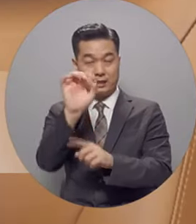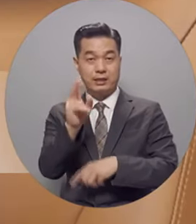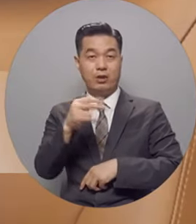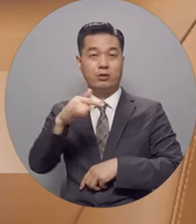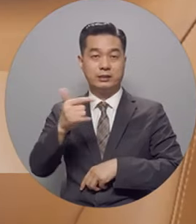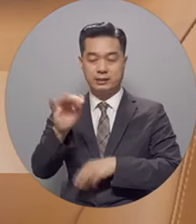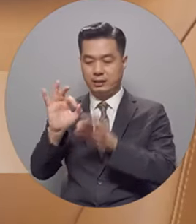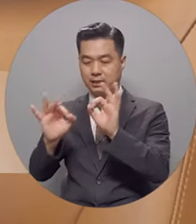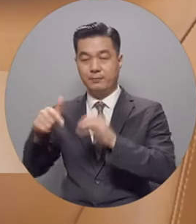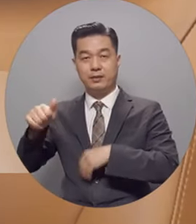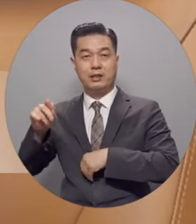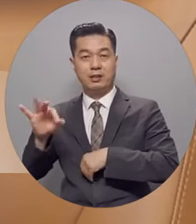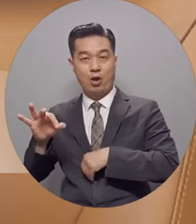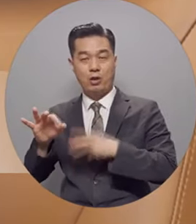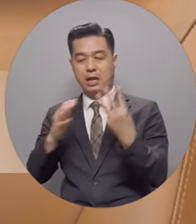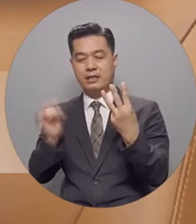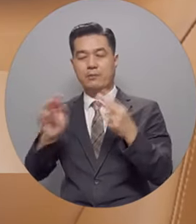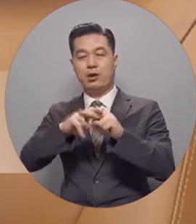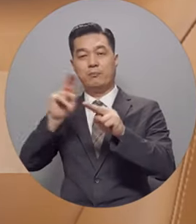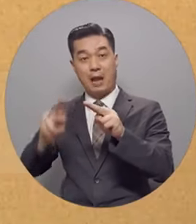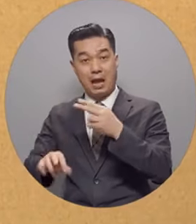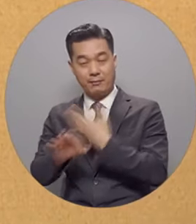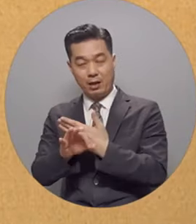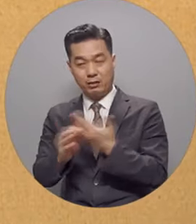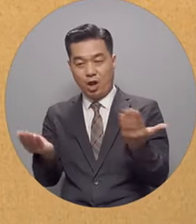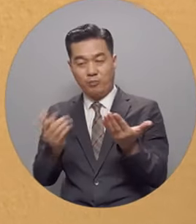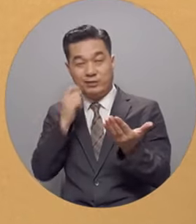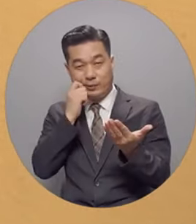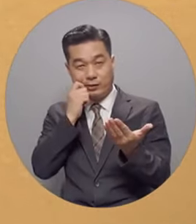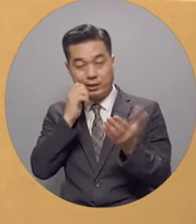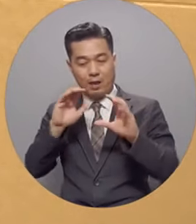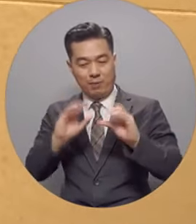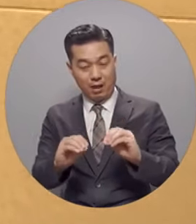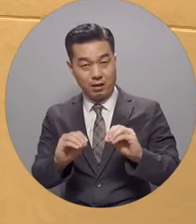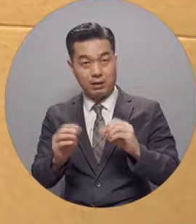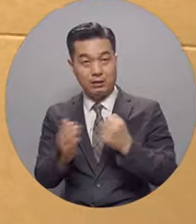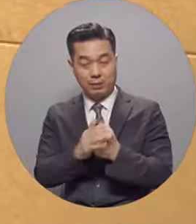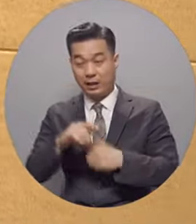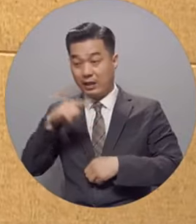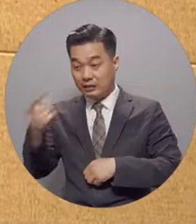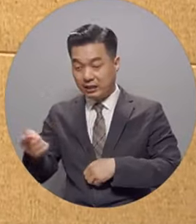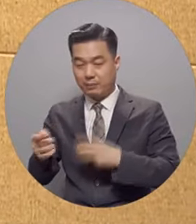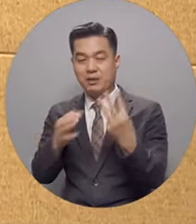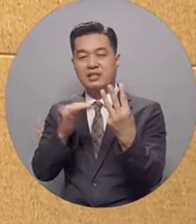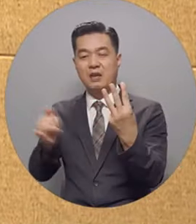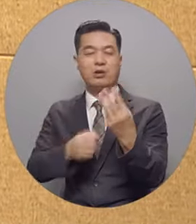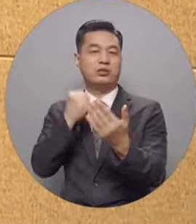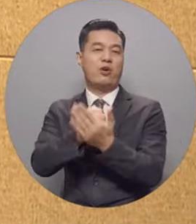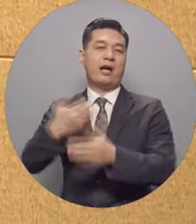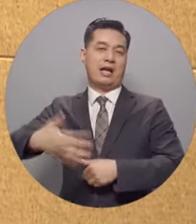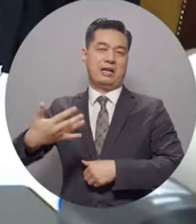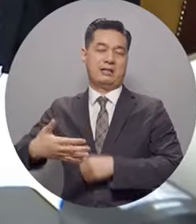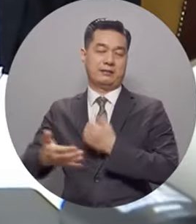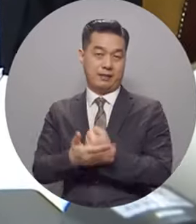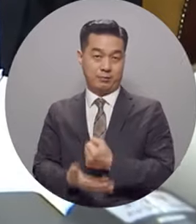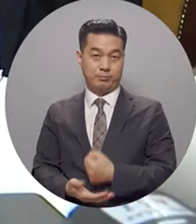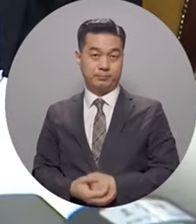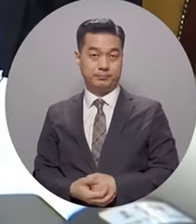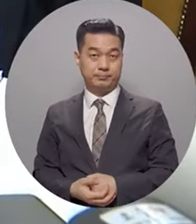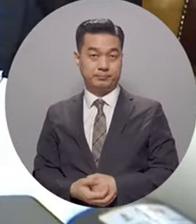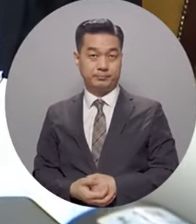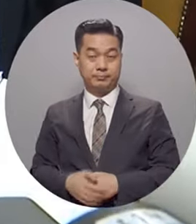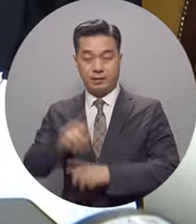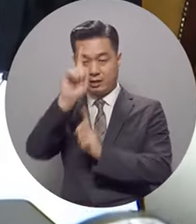따라 헌재 업무가 마비되는 상황이었습니다 국회가 후임 재판관 세명을 정하지 못했기 때문입니다이